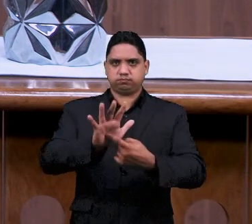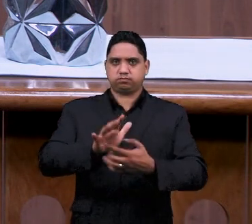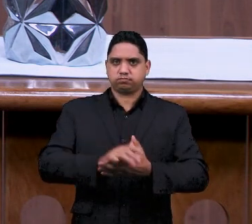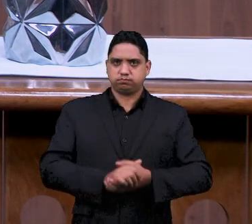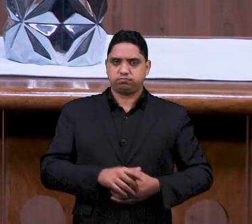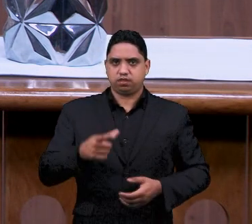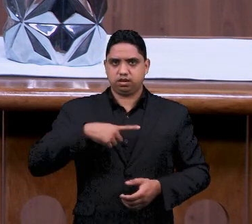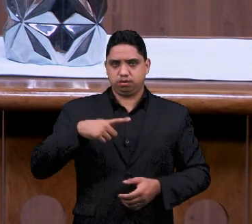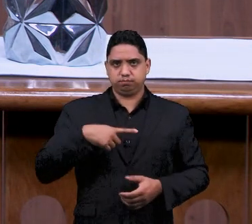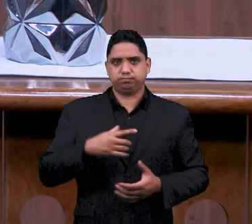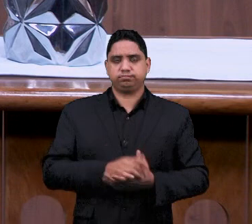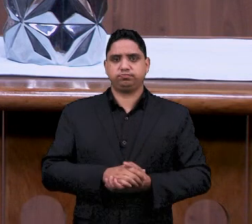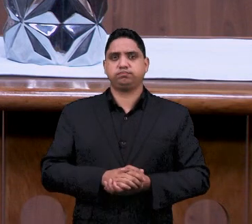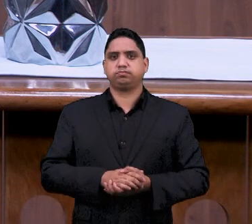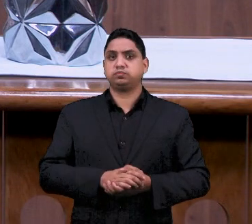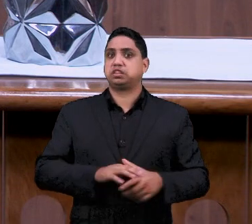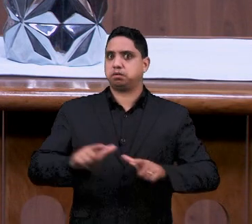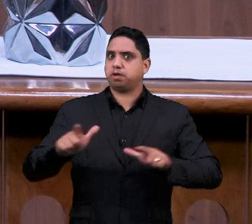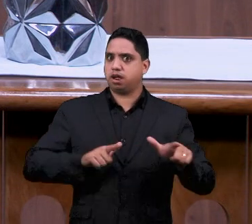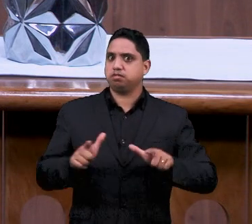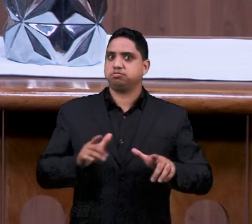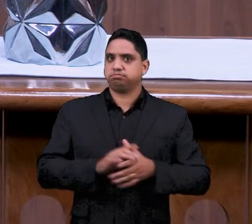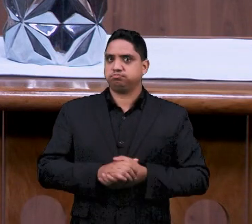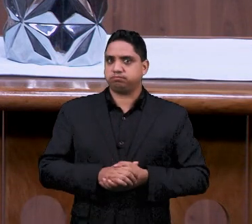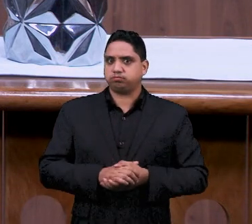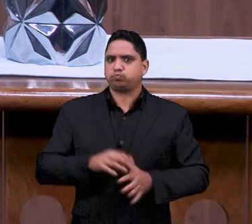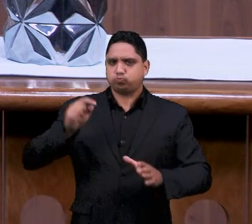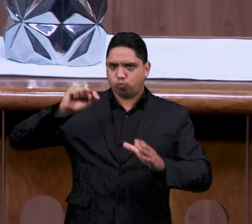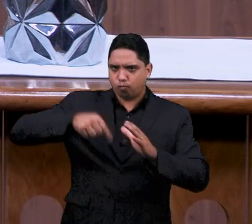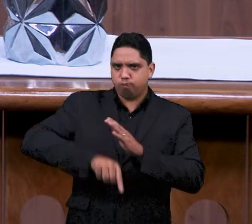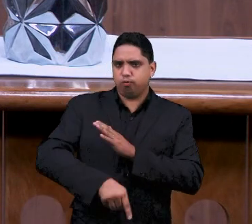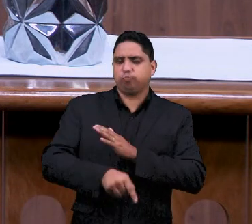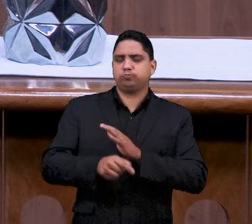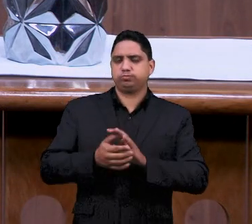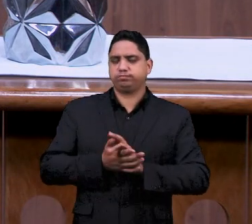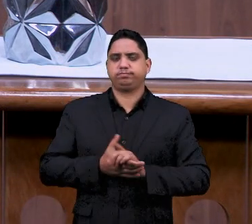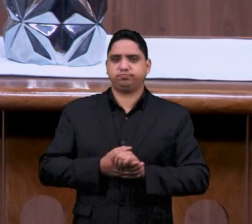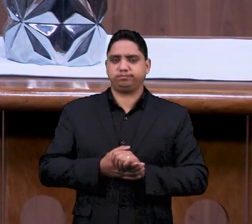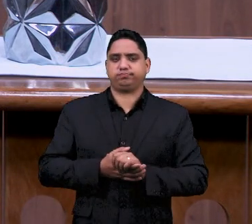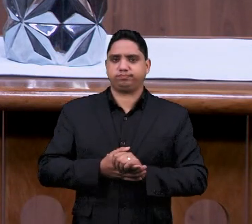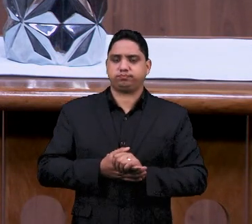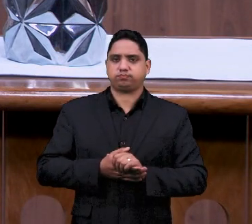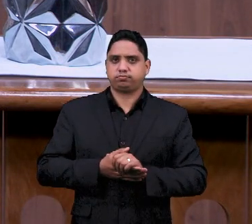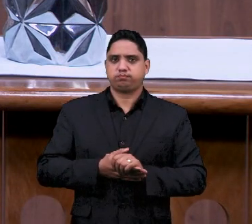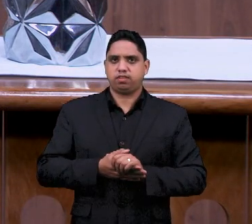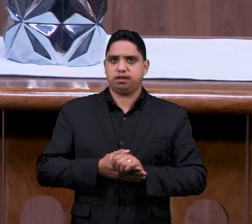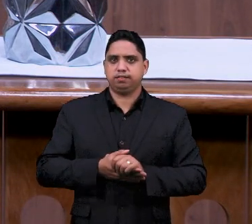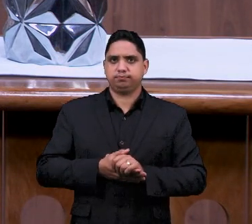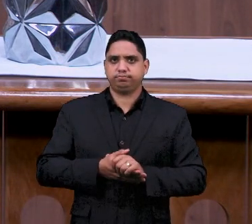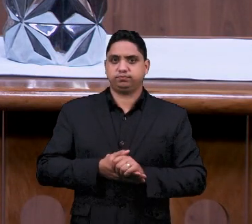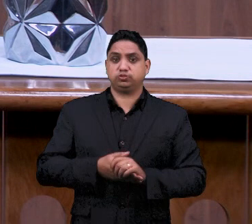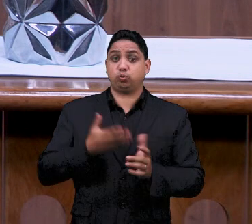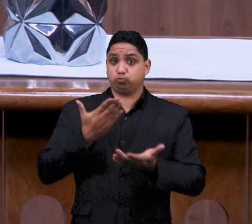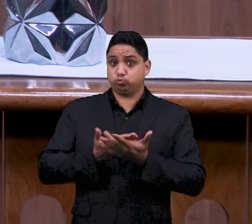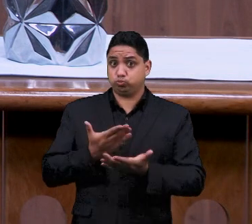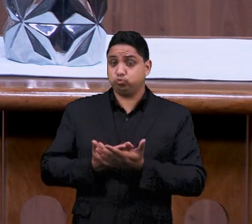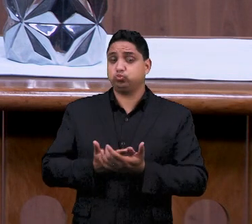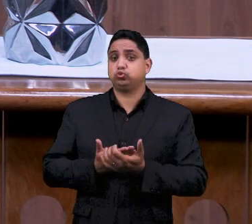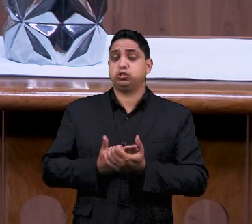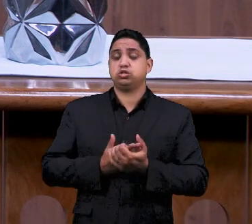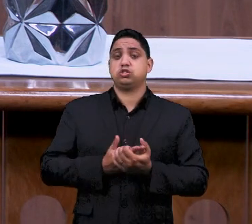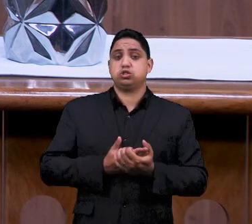Nous avons un travail, vous voyez, c'est un travail profond, c'est un travail qui